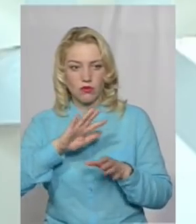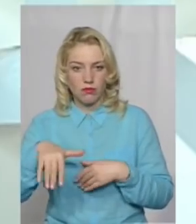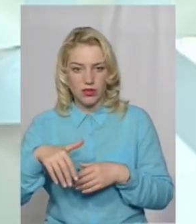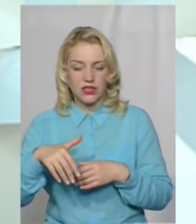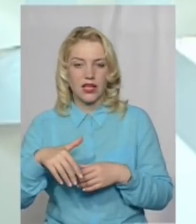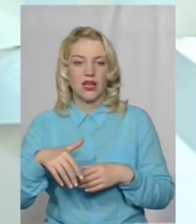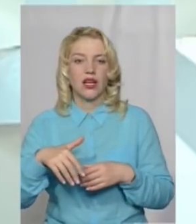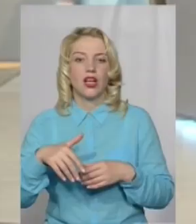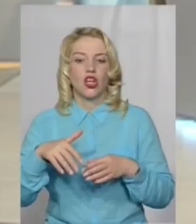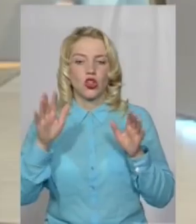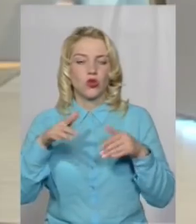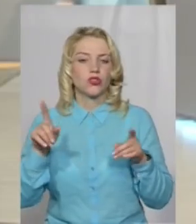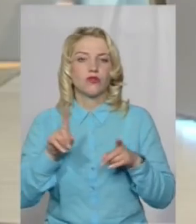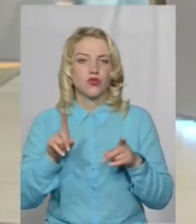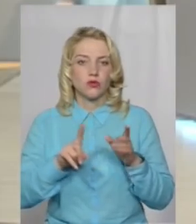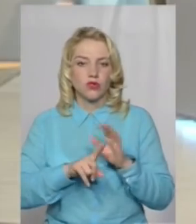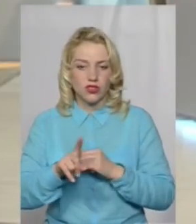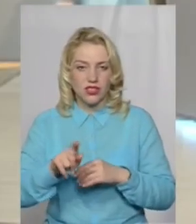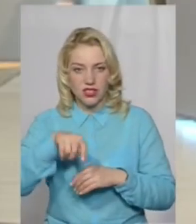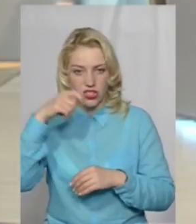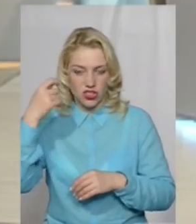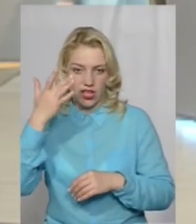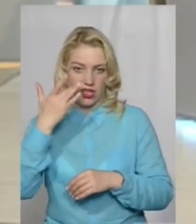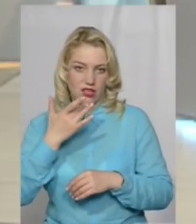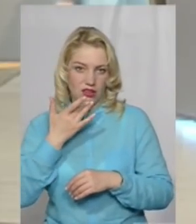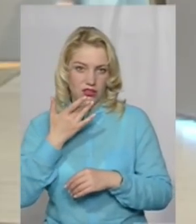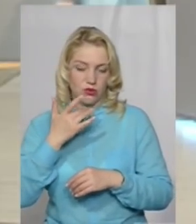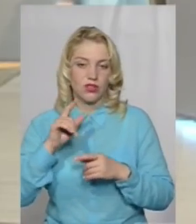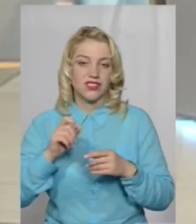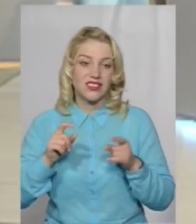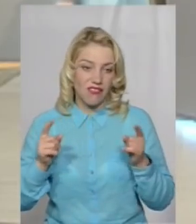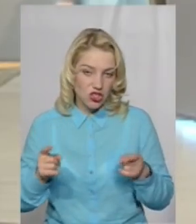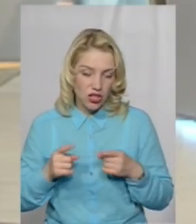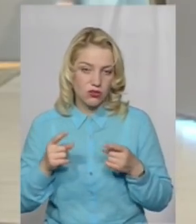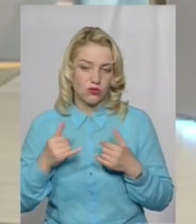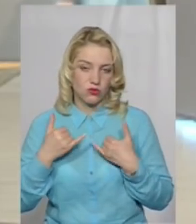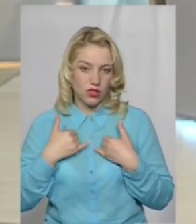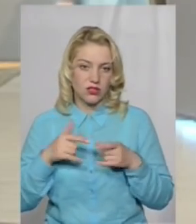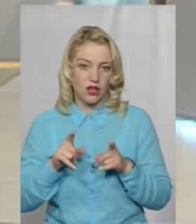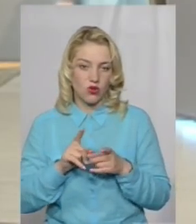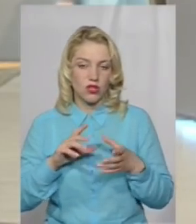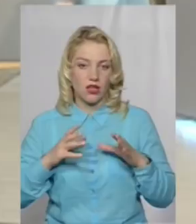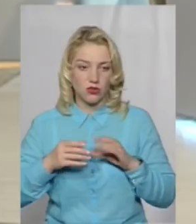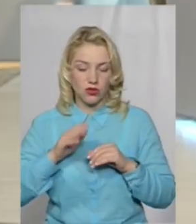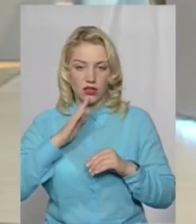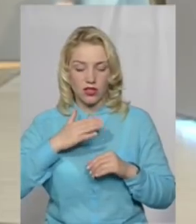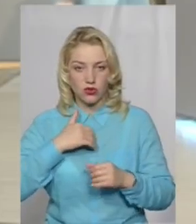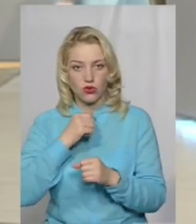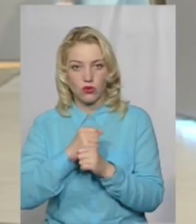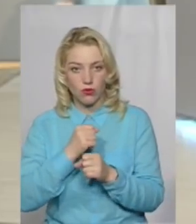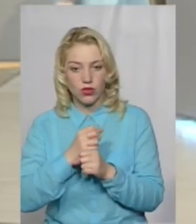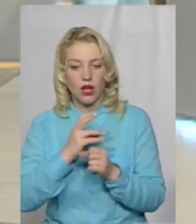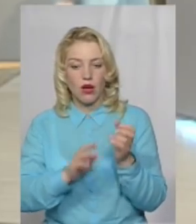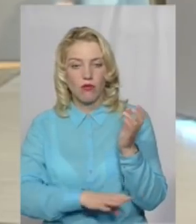що приходить жарке літо. Так? От. І звичайно, у нас також результати нашої роботи